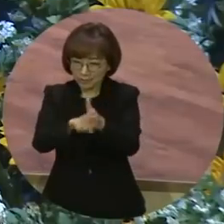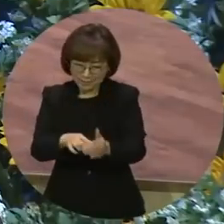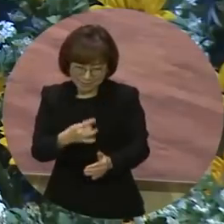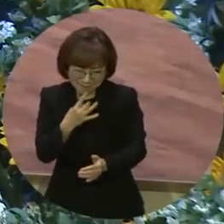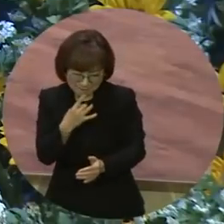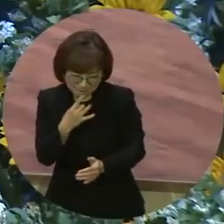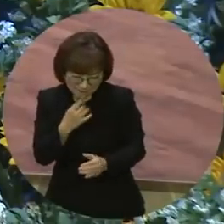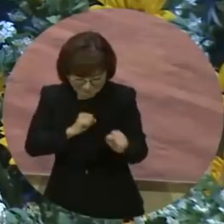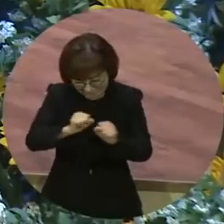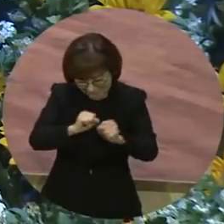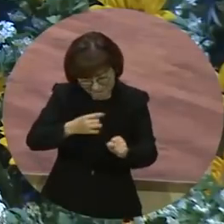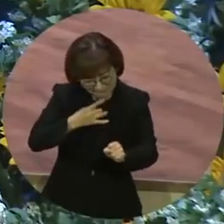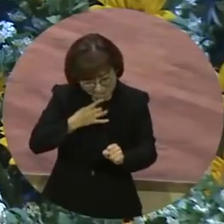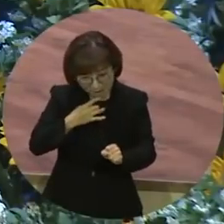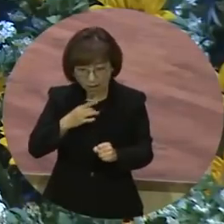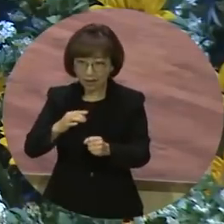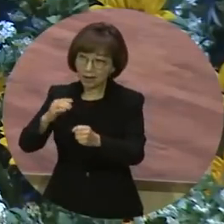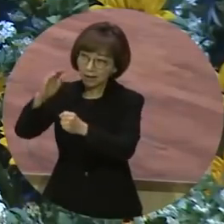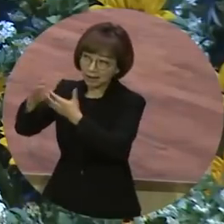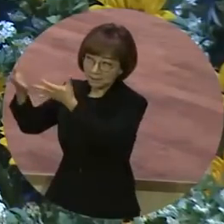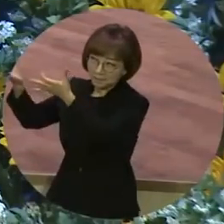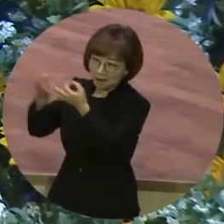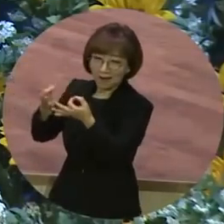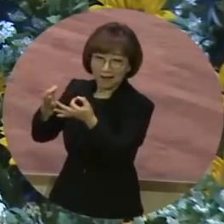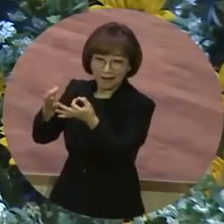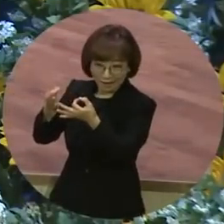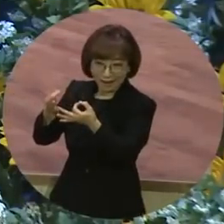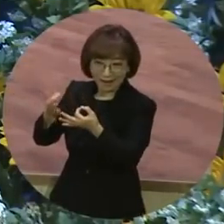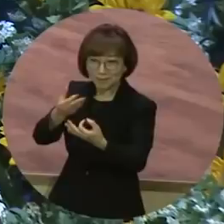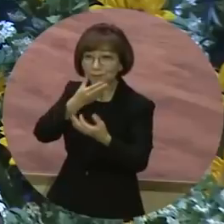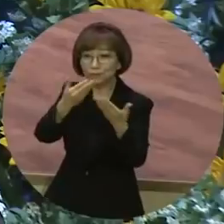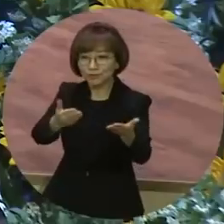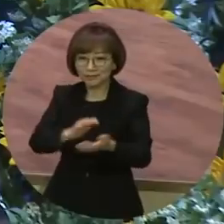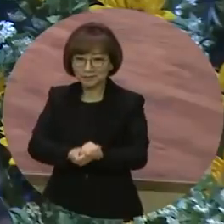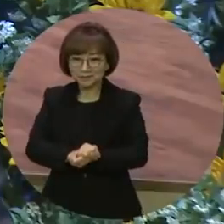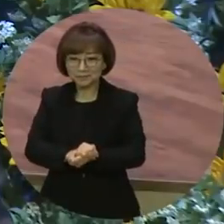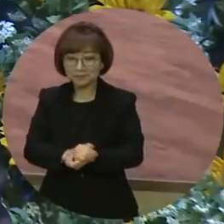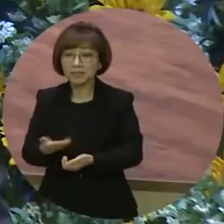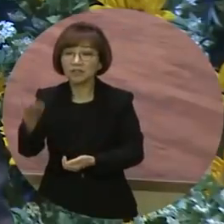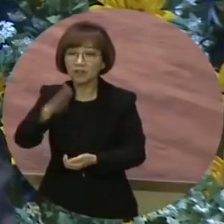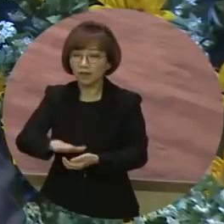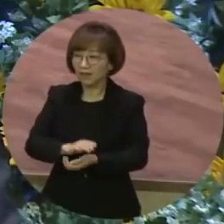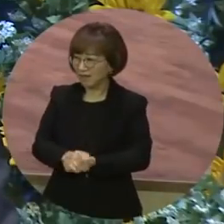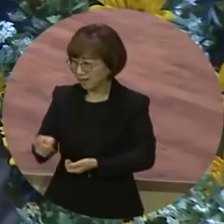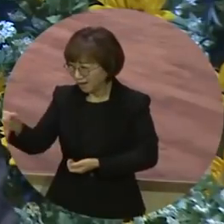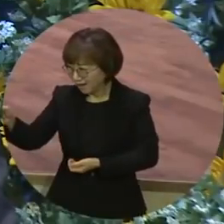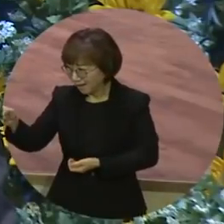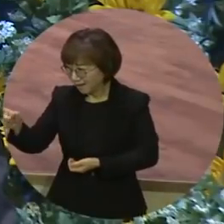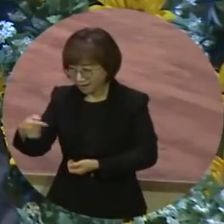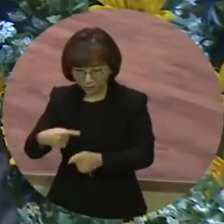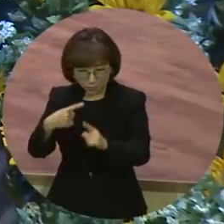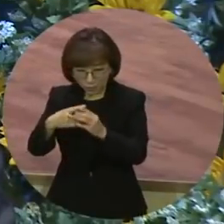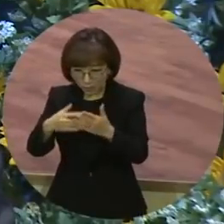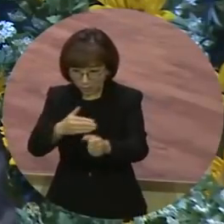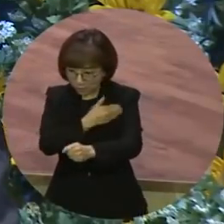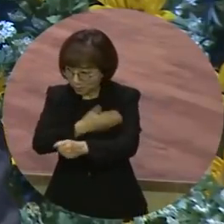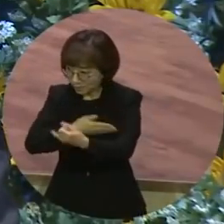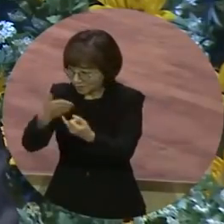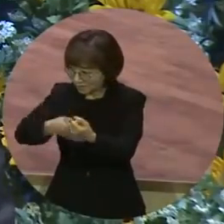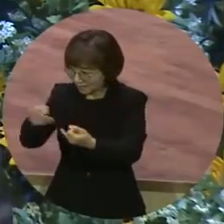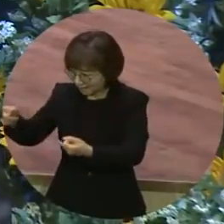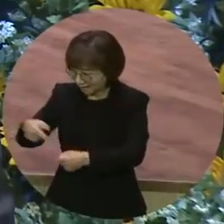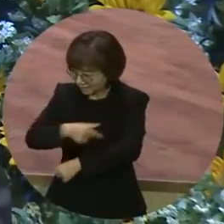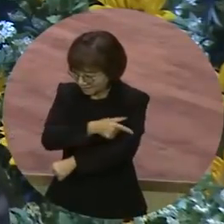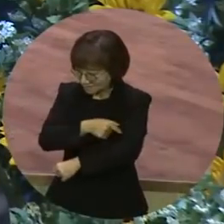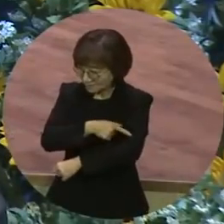저게 무슨 장로라며, 저게 뭐 또 교회다 뭐 권사라며, 아, 웃긴다. 저 뭐 집사라는 게 뭐